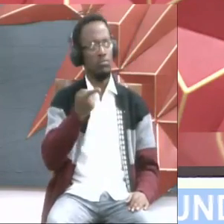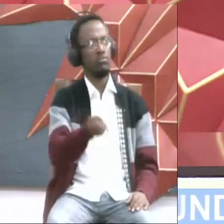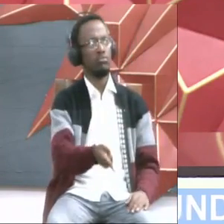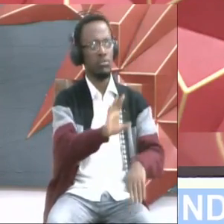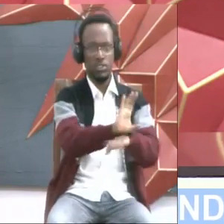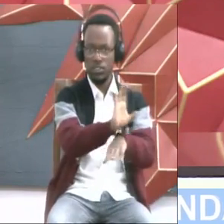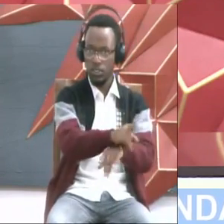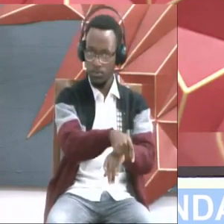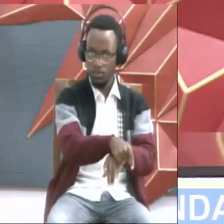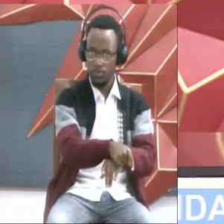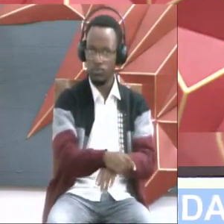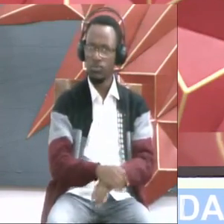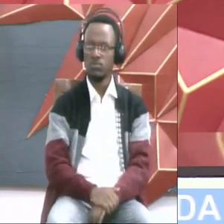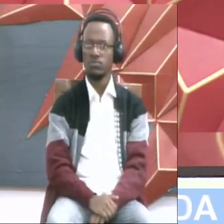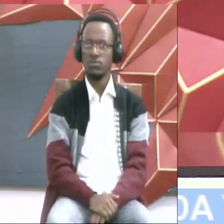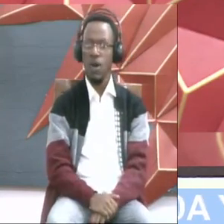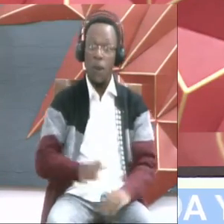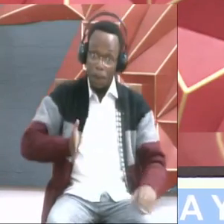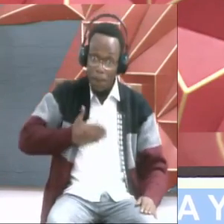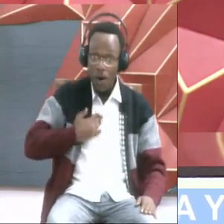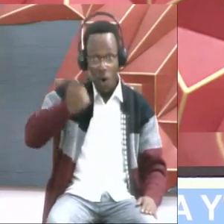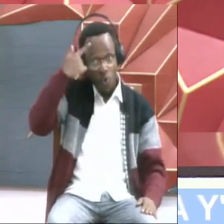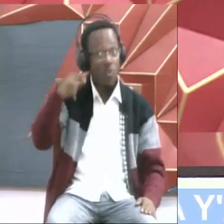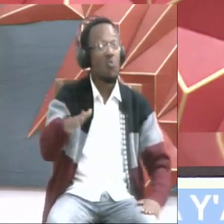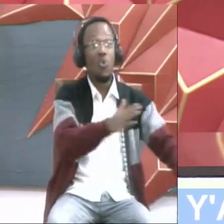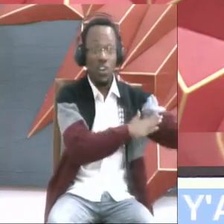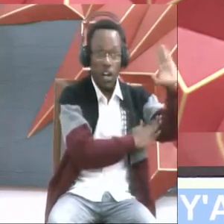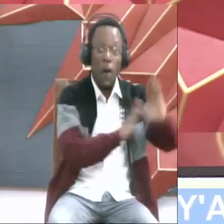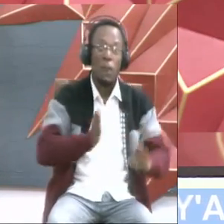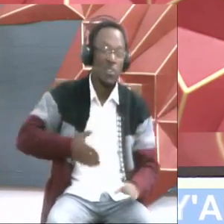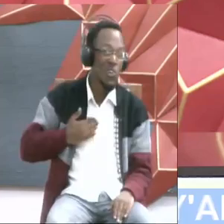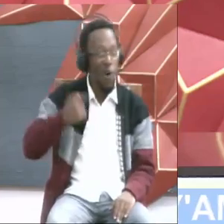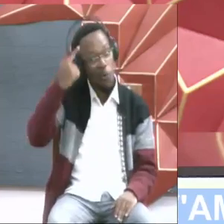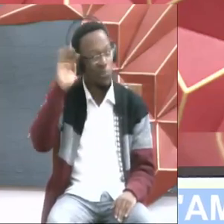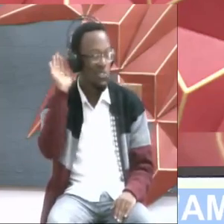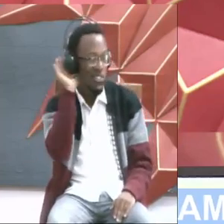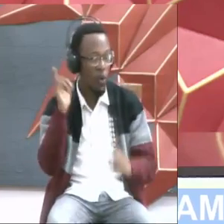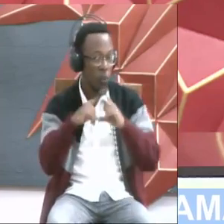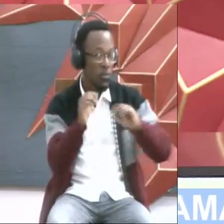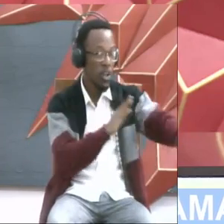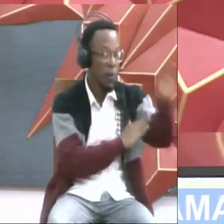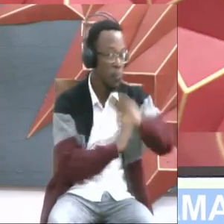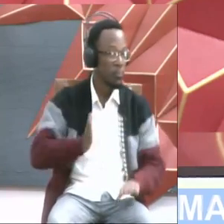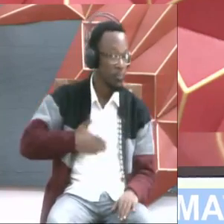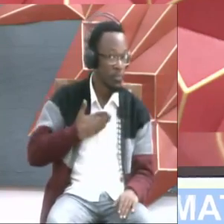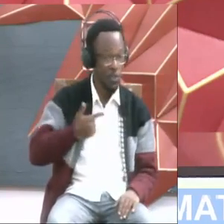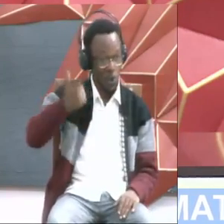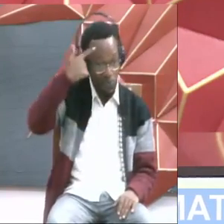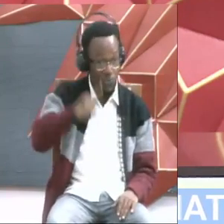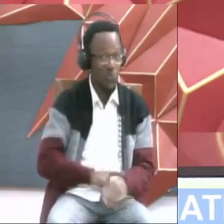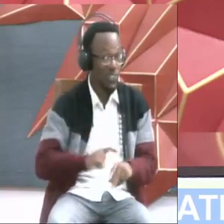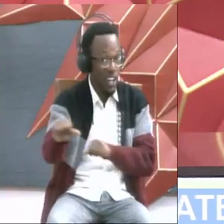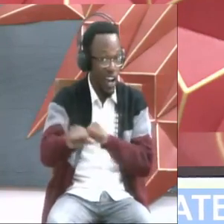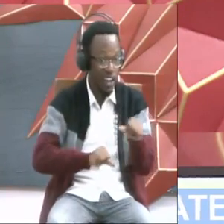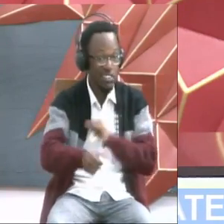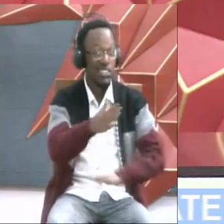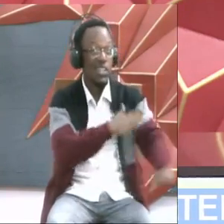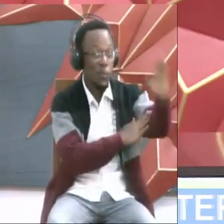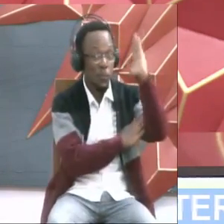banezererewe uhoraho banezererewe ijambo ry'imana banezererewe igikorwa